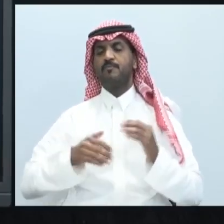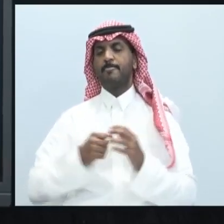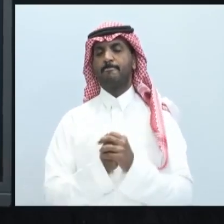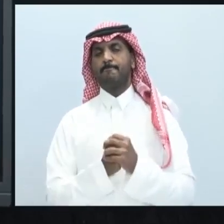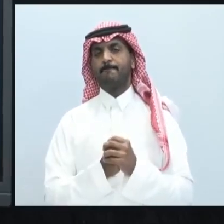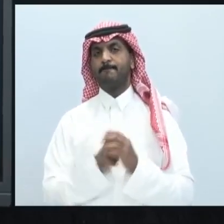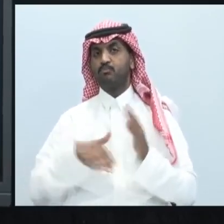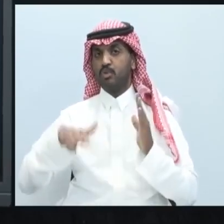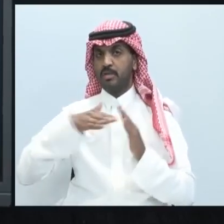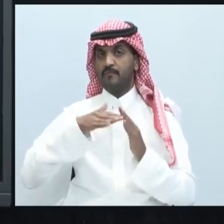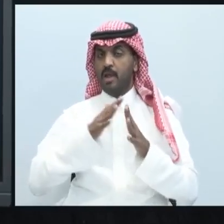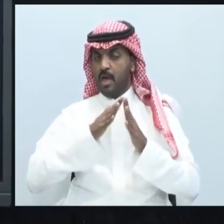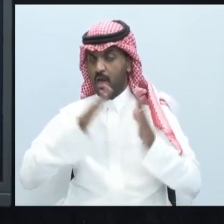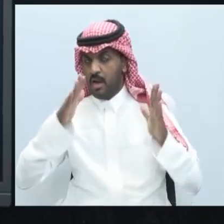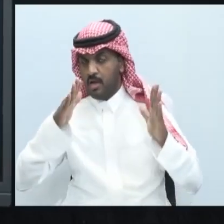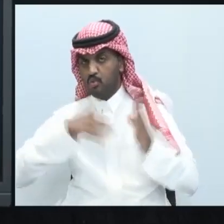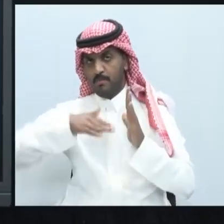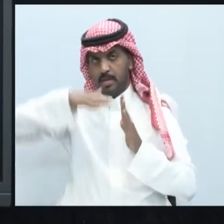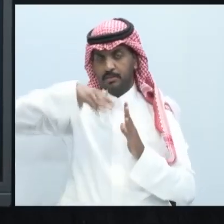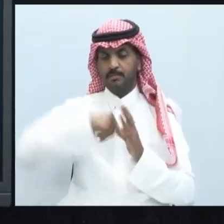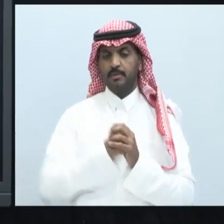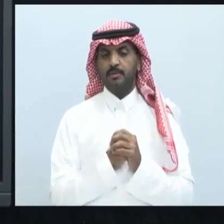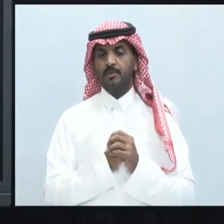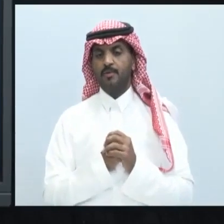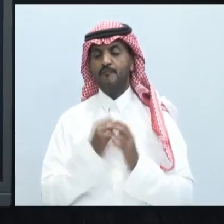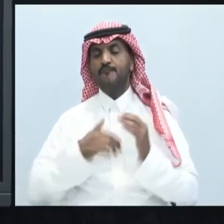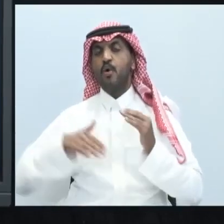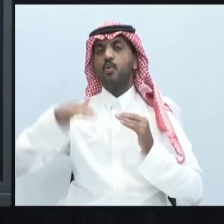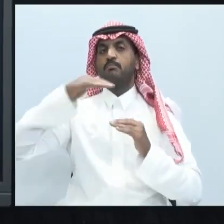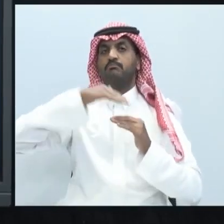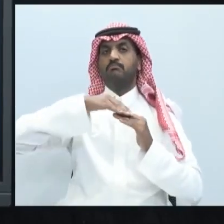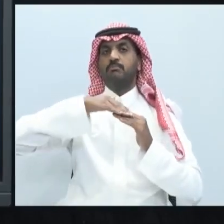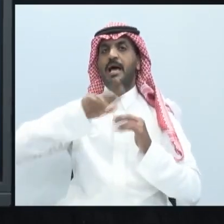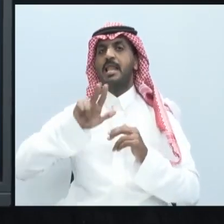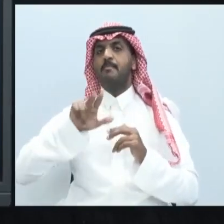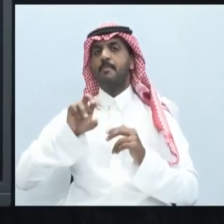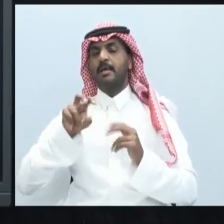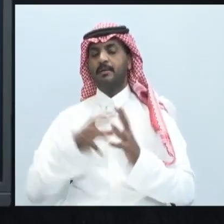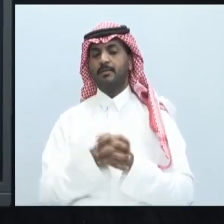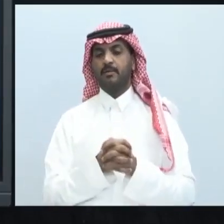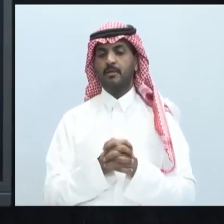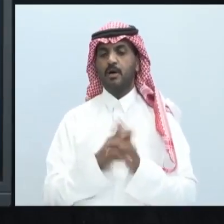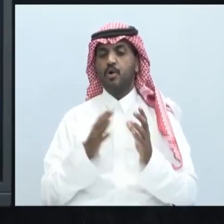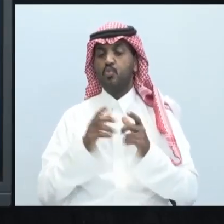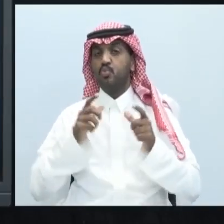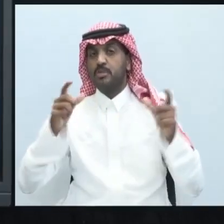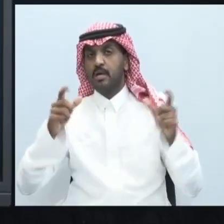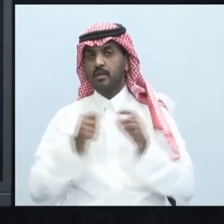مصنف الاعلى وهو اعلى مراتب التصنيف ما يسمى بفوق المملكه وهو اوسع